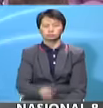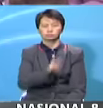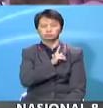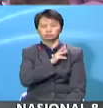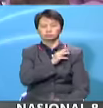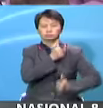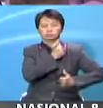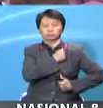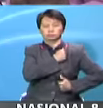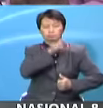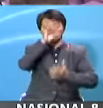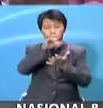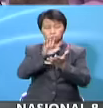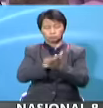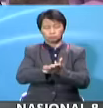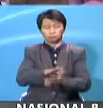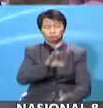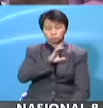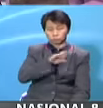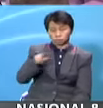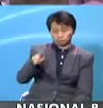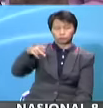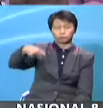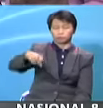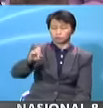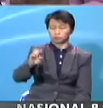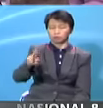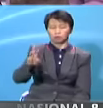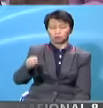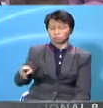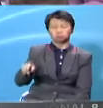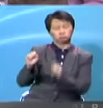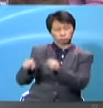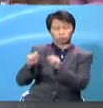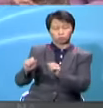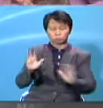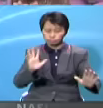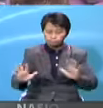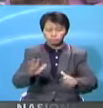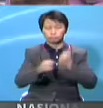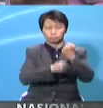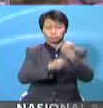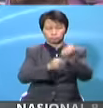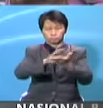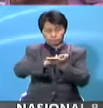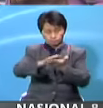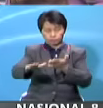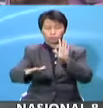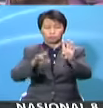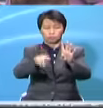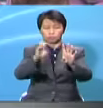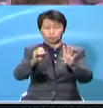Kementerian Pertahanan yakin Polis Diraja Malaysia PDRM berkemampuan mengawal perhimpunan bersih